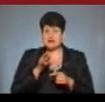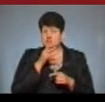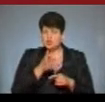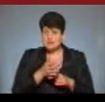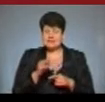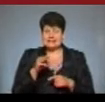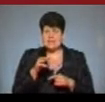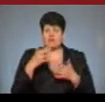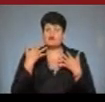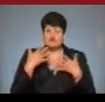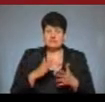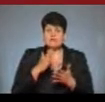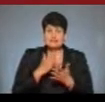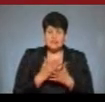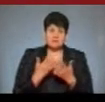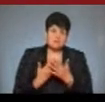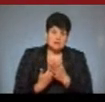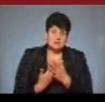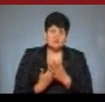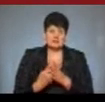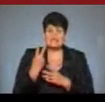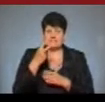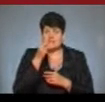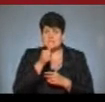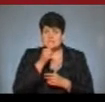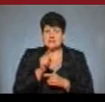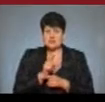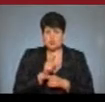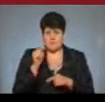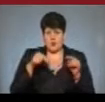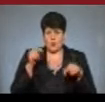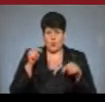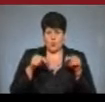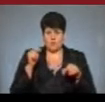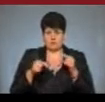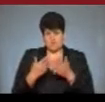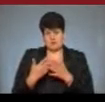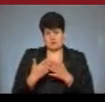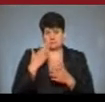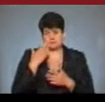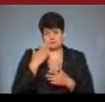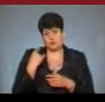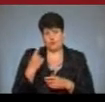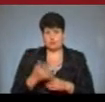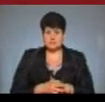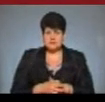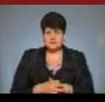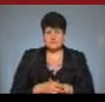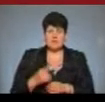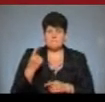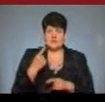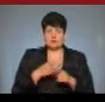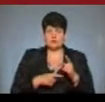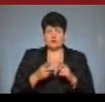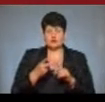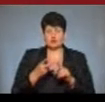за травень випало десь приблизно 2 місячних норми опадів, орієнтовно так, по області. В першій половині